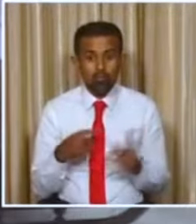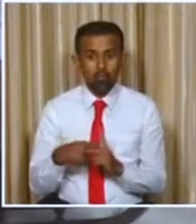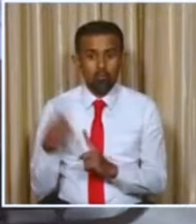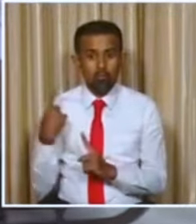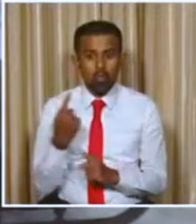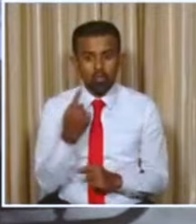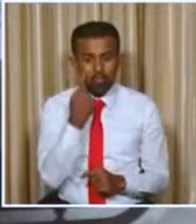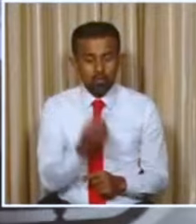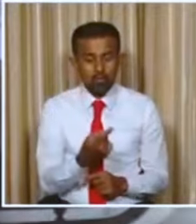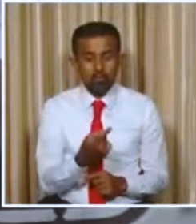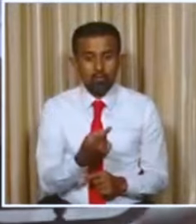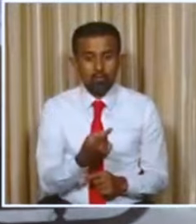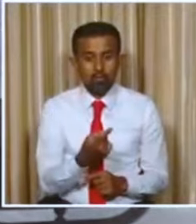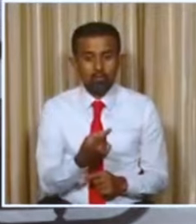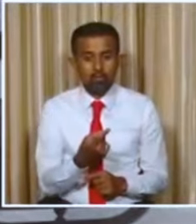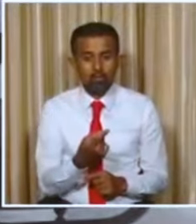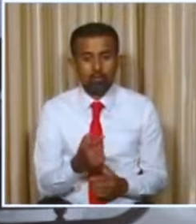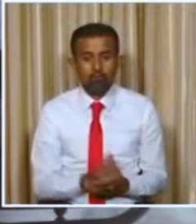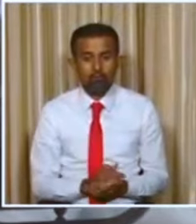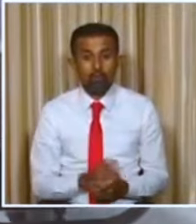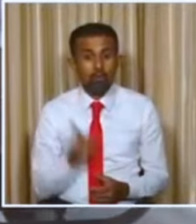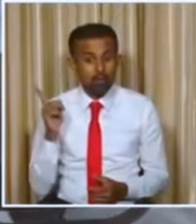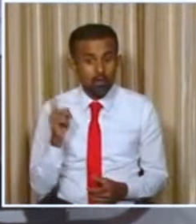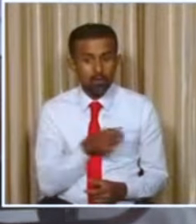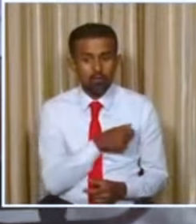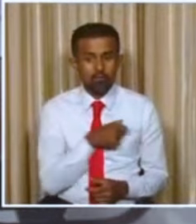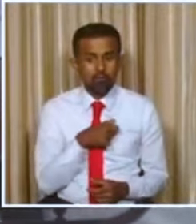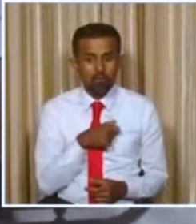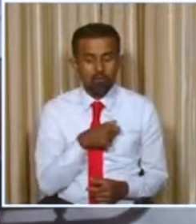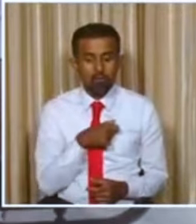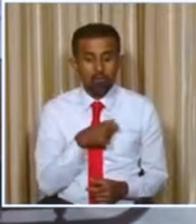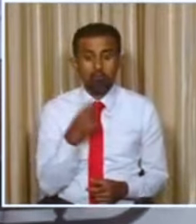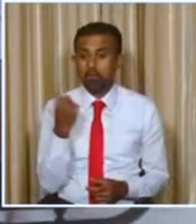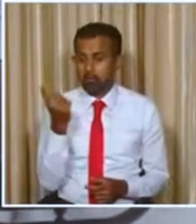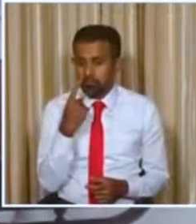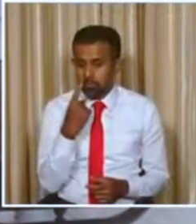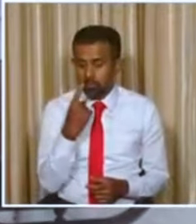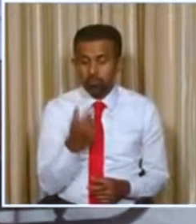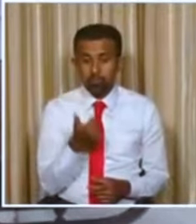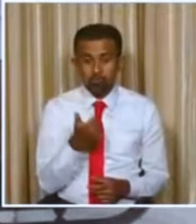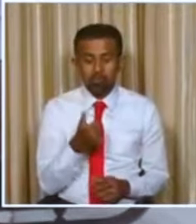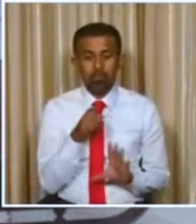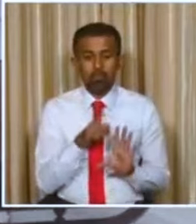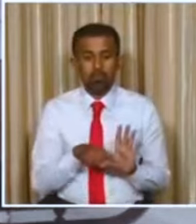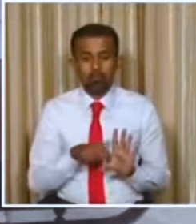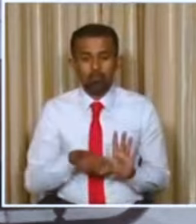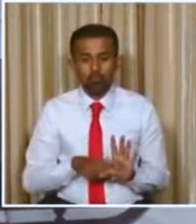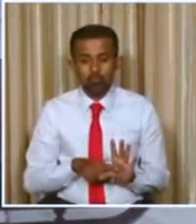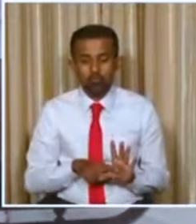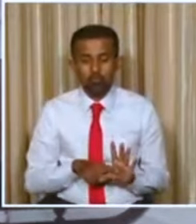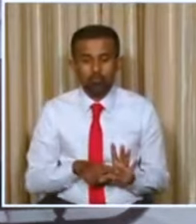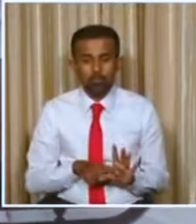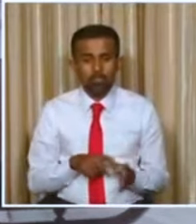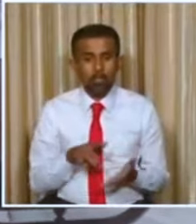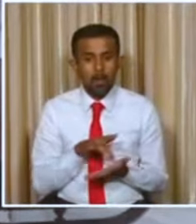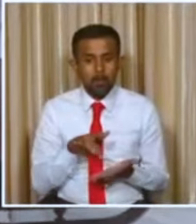இதுதான் காரணம். ஆகவே தயவு செய்து சிந்தித்து முடிவெடுங்கள். அதன் மூலமாக மட்டும்தான் இந்த நாட்டை கட்டியெழுப்ப முடியும். தமிழர்கள் இந்த தேசத்தை கட்டியெழுப்புவதிலே